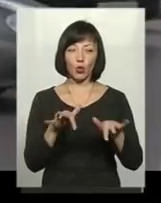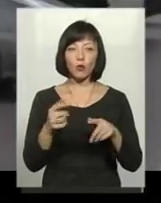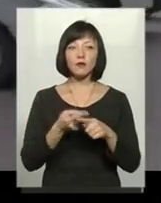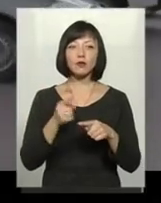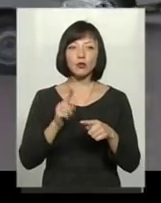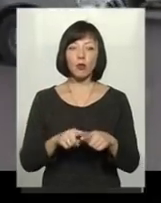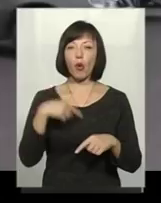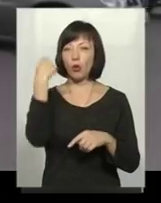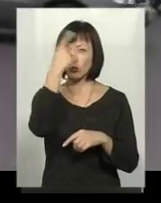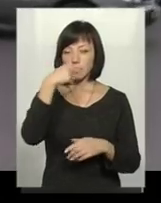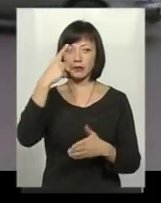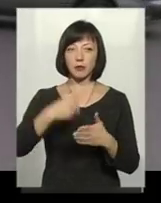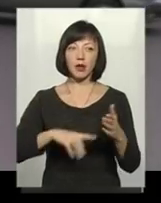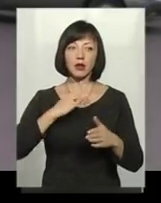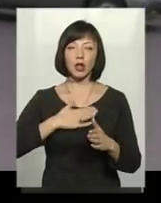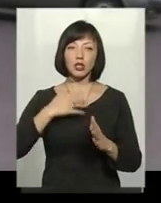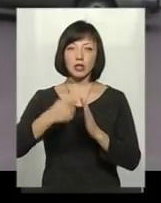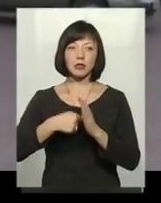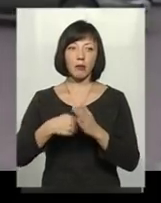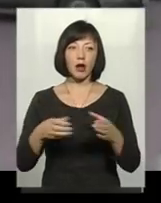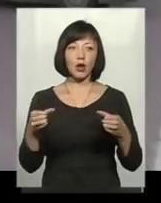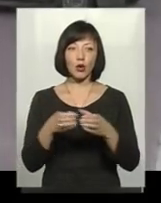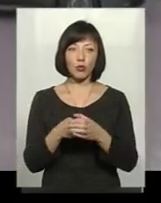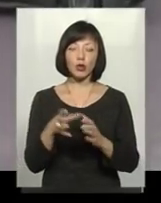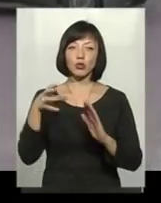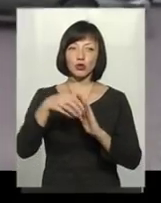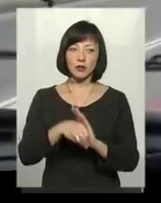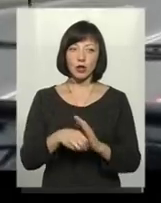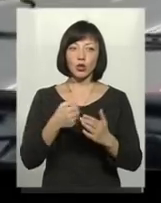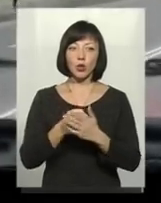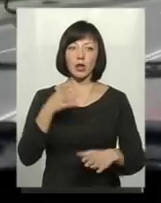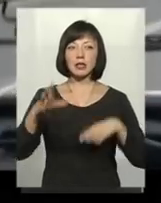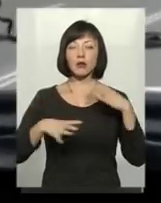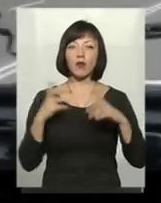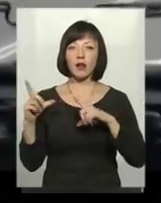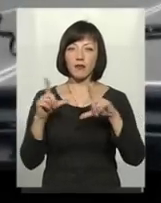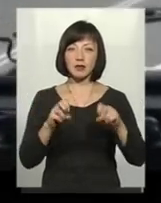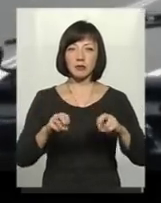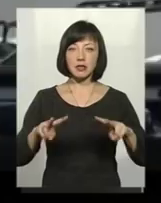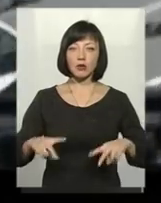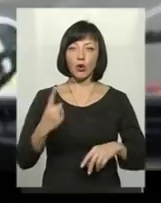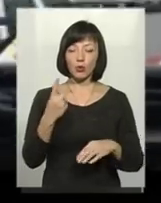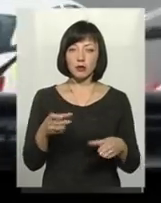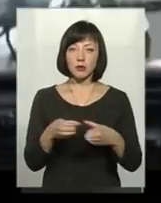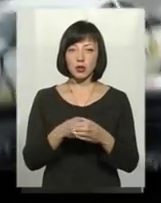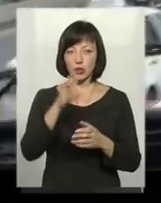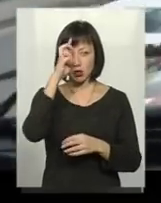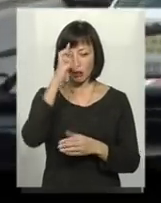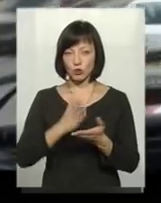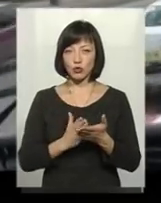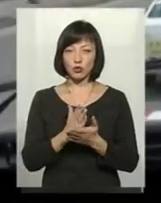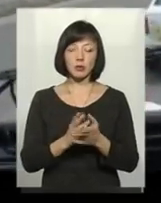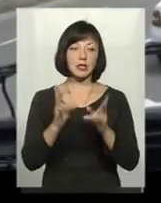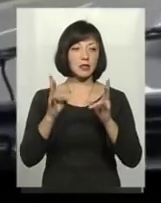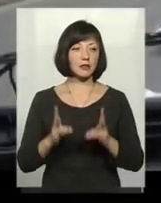цьому особисто переконалася наша знімальна група, долучившись до тренувального виїзду фахівців одного з підрозділів Державної служби